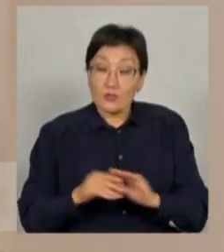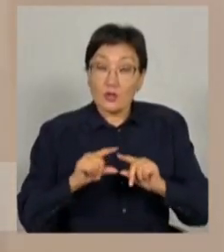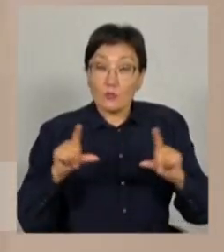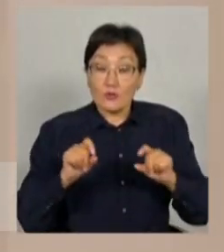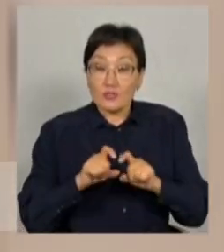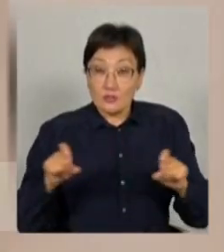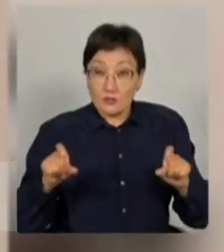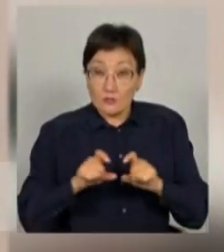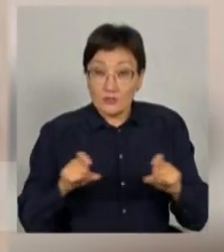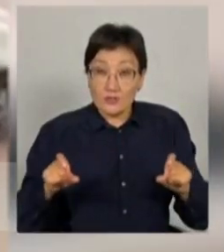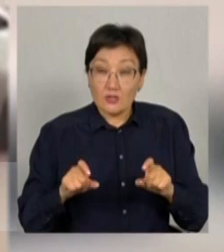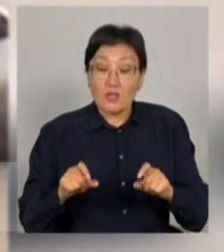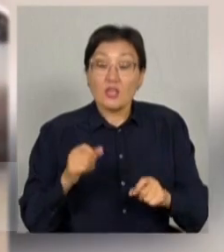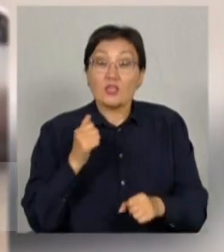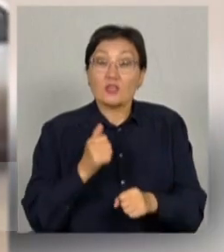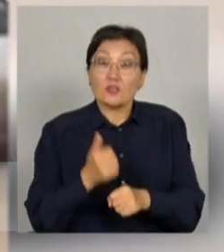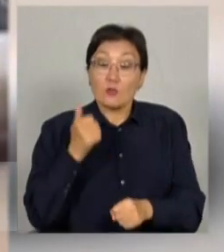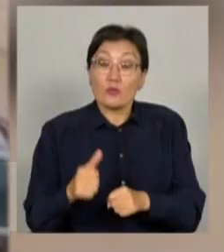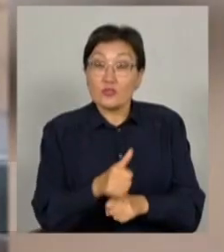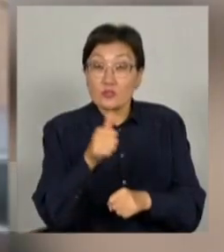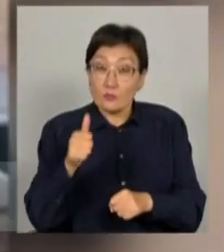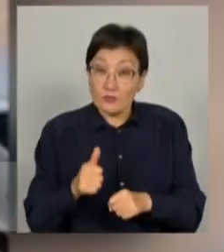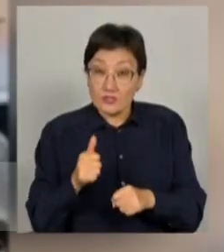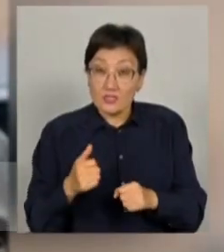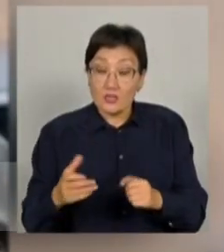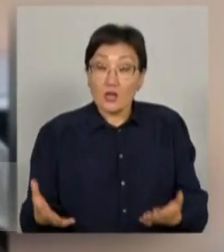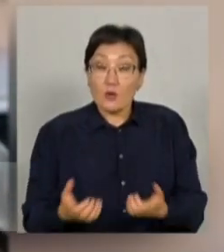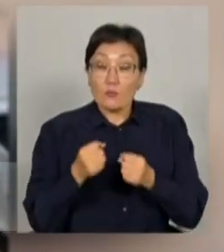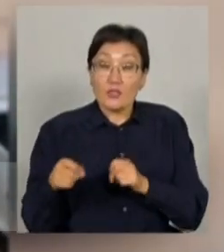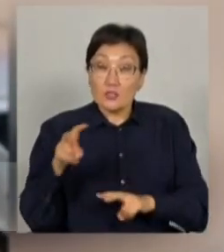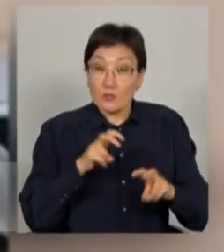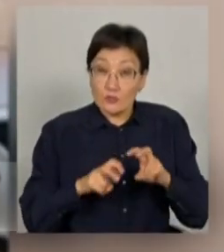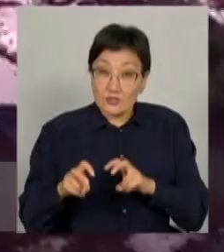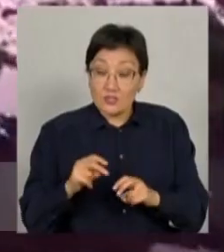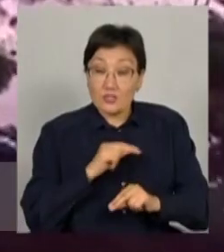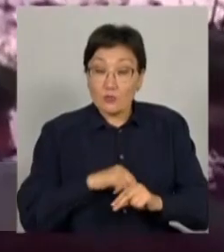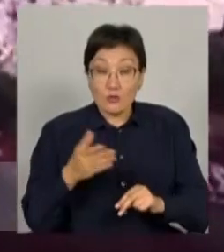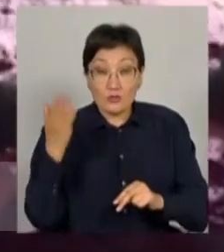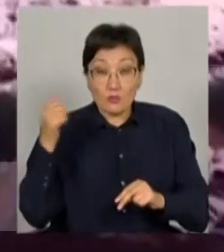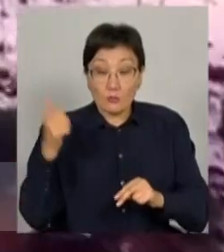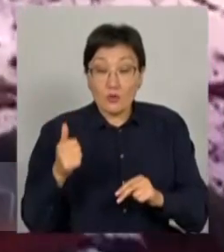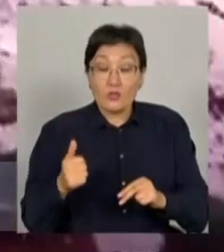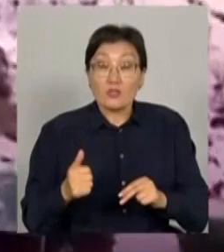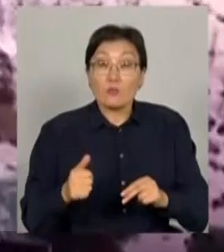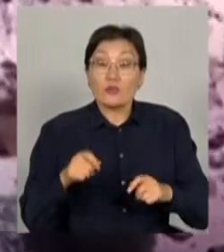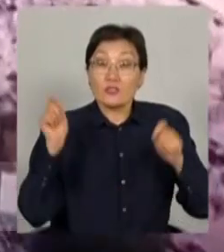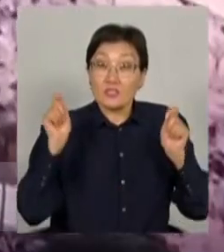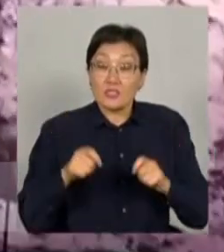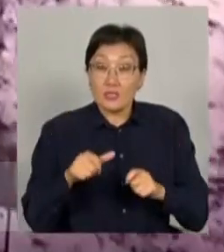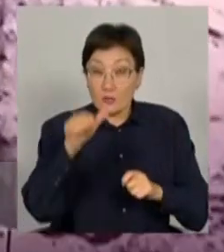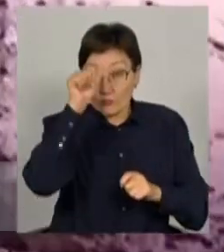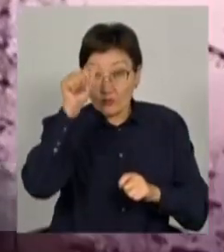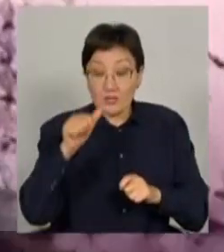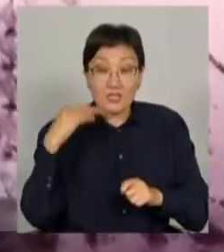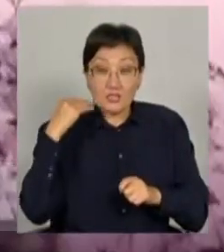магазины, установлен комендантский час. Сейчас продолжаются поисково-спасательные работы. На прошлом прошлой неделе шторм обрушился на Грецию,